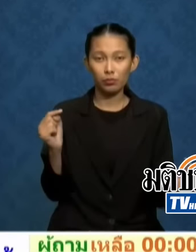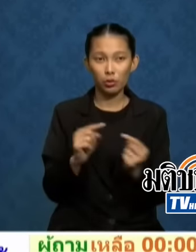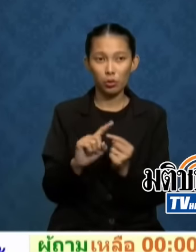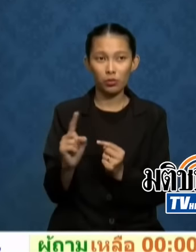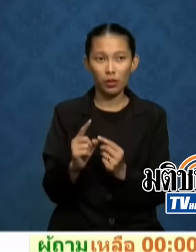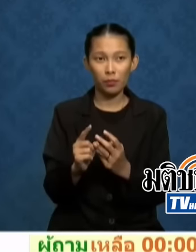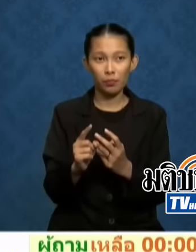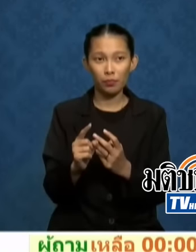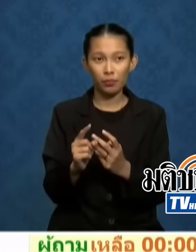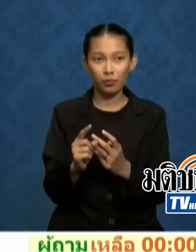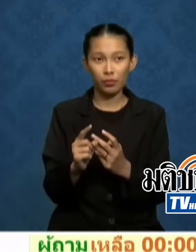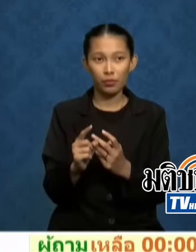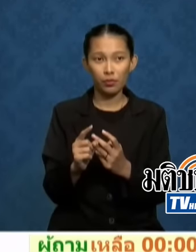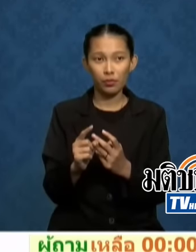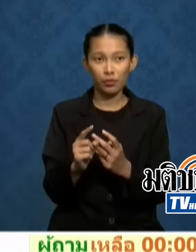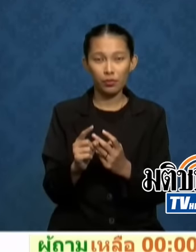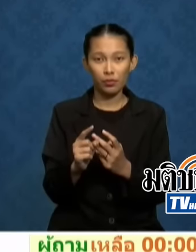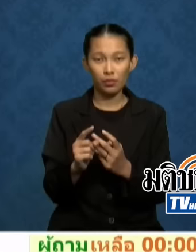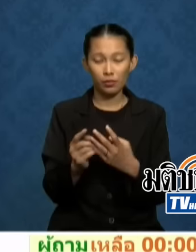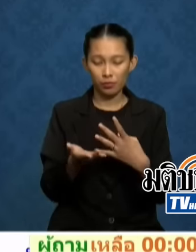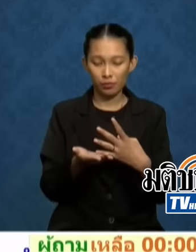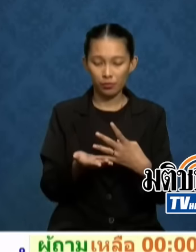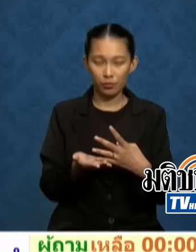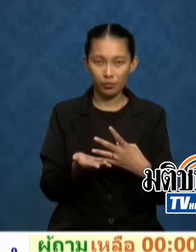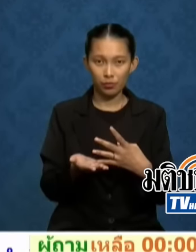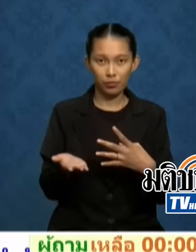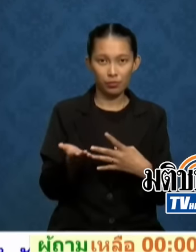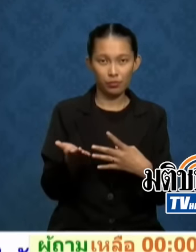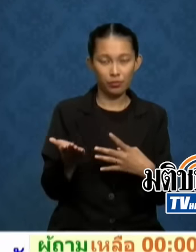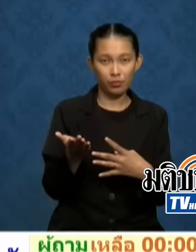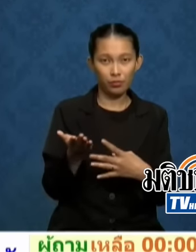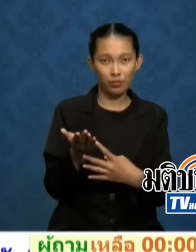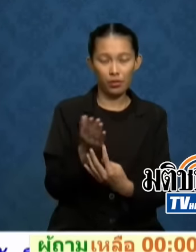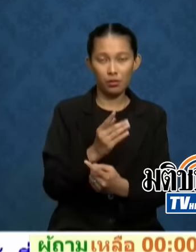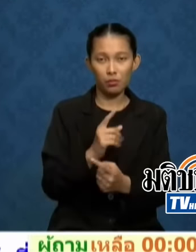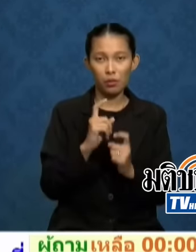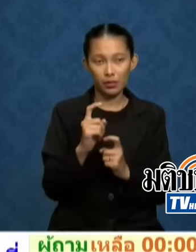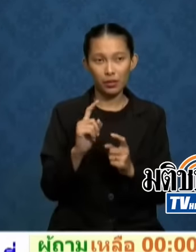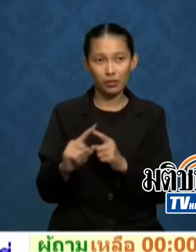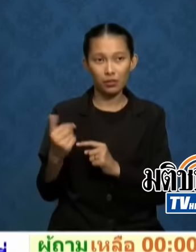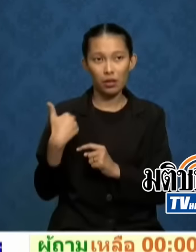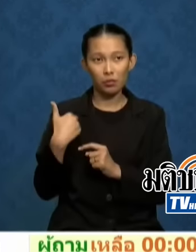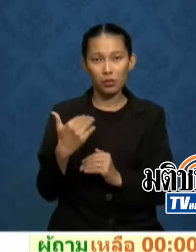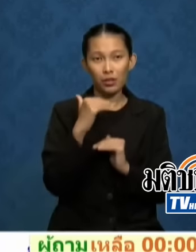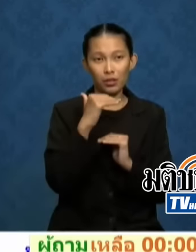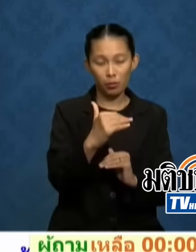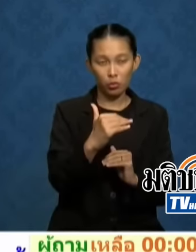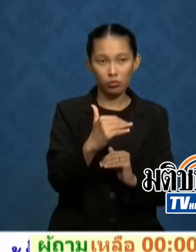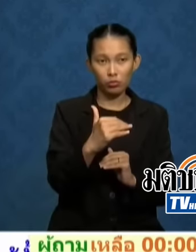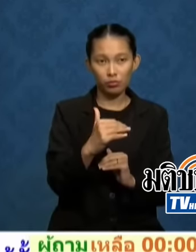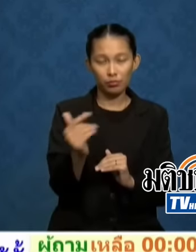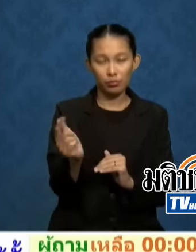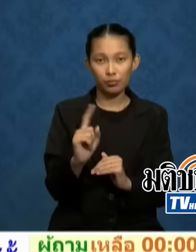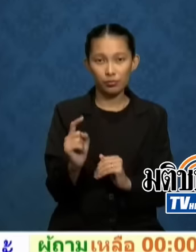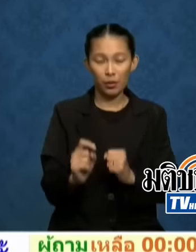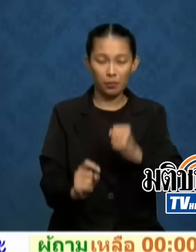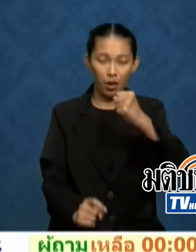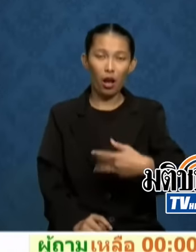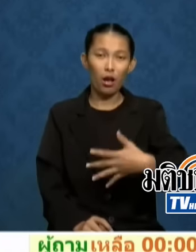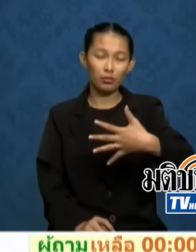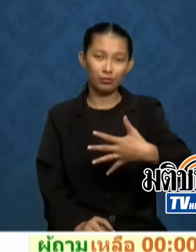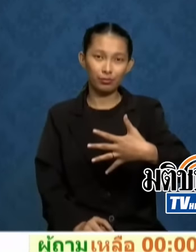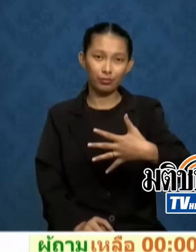ระดับของภัยนะครับซึ่งเขามีการกำหนดระดับของภัยไว้เนี่ยอยู่5ระ